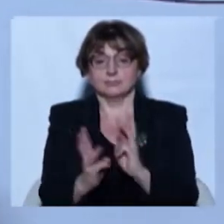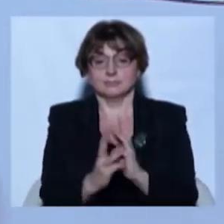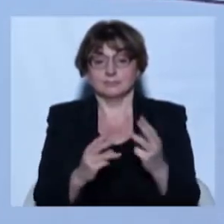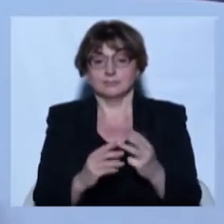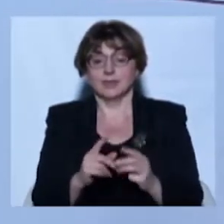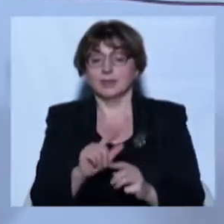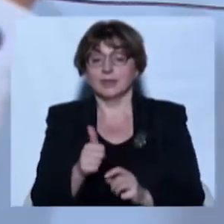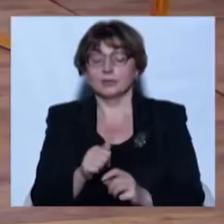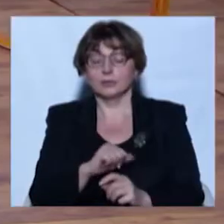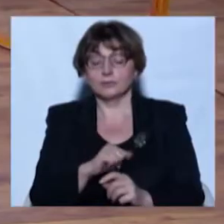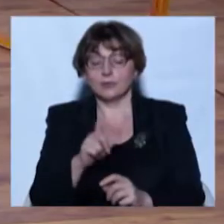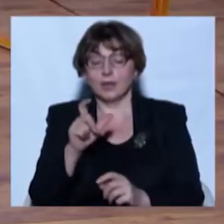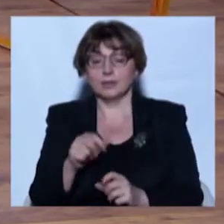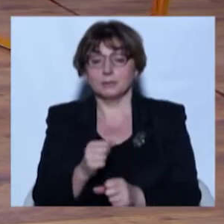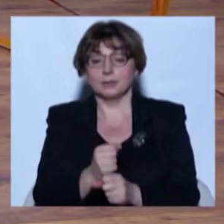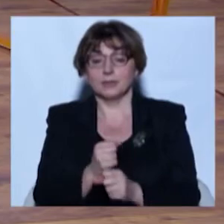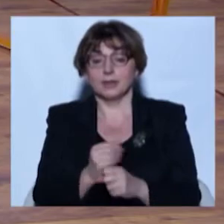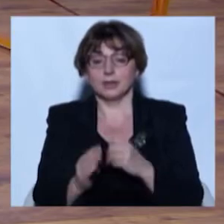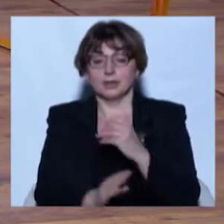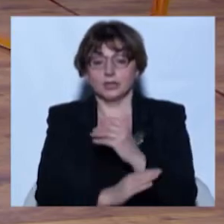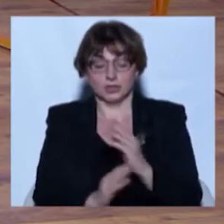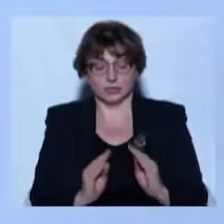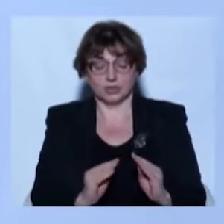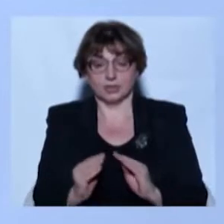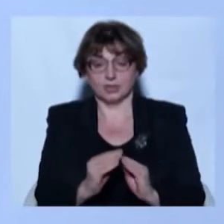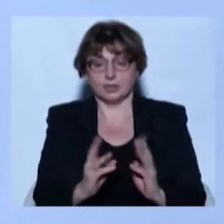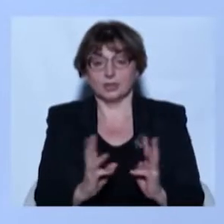რადგან ადამიანები ანთებენ კოცონს.